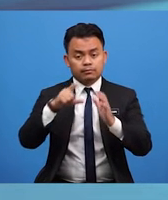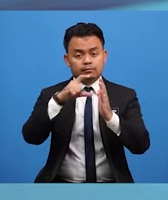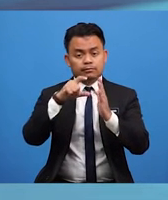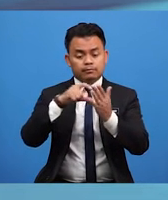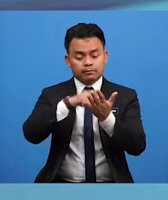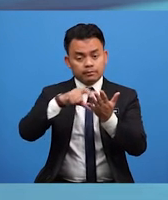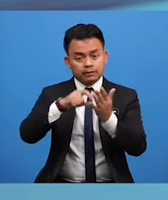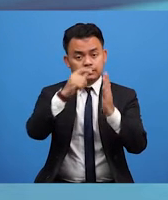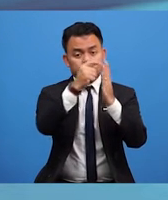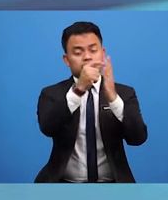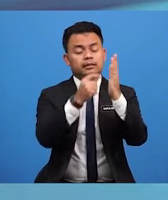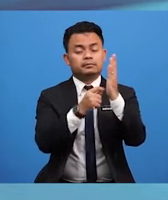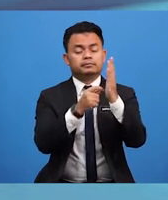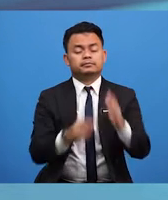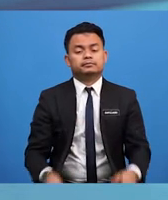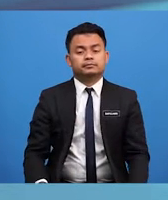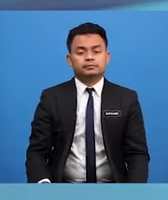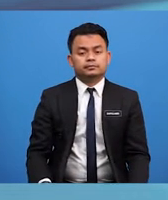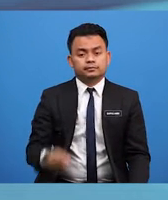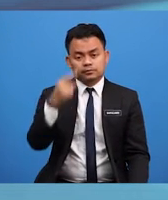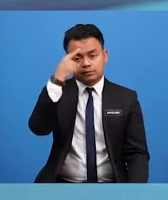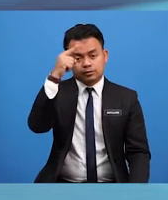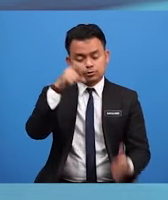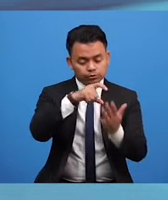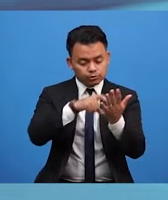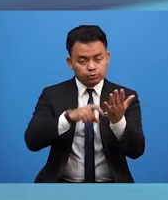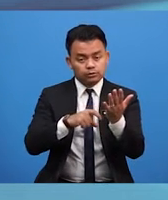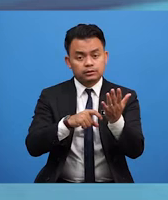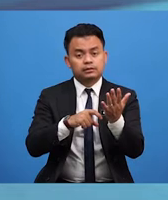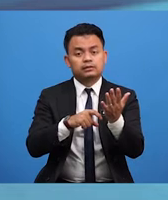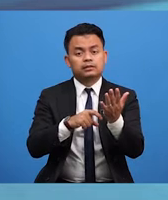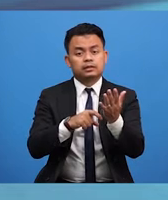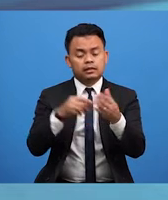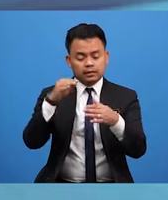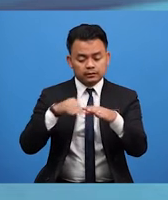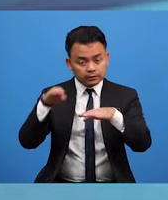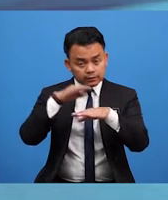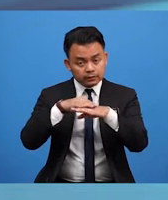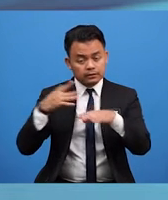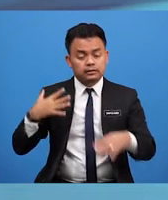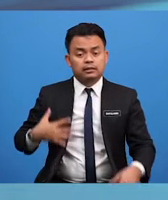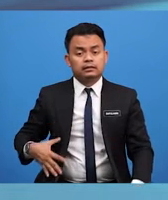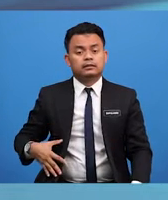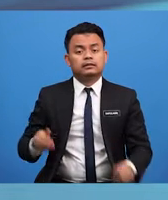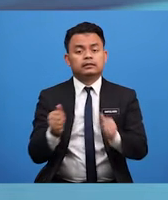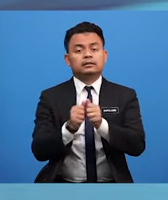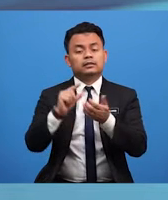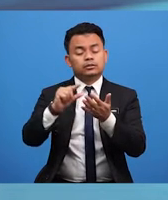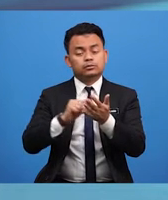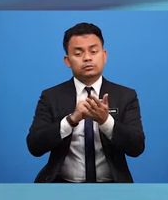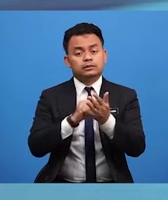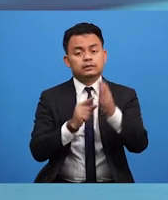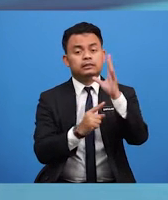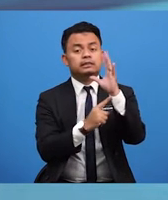bunga untuk mengecap corak di atas kain dengan menggunakan lilin panas.